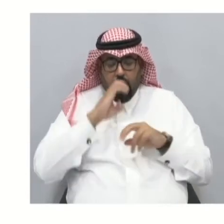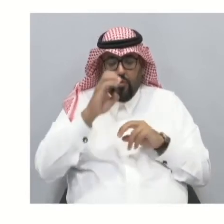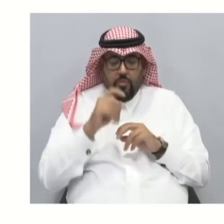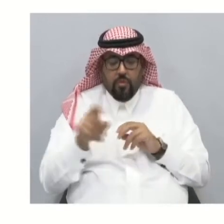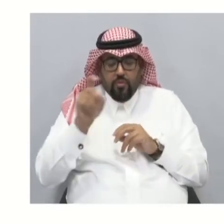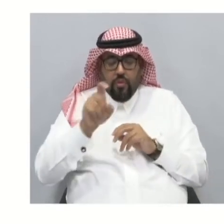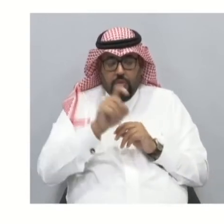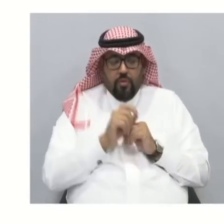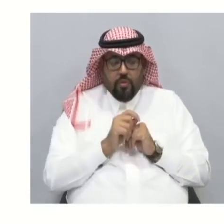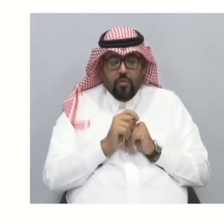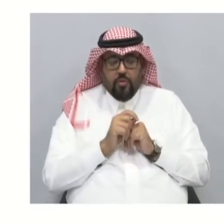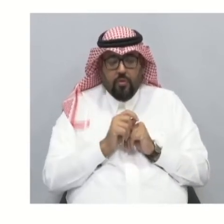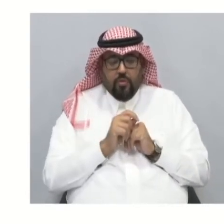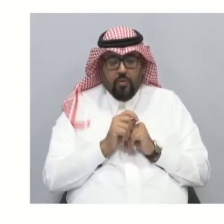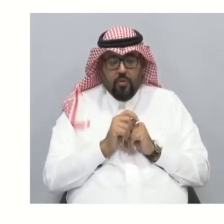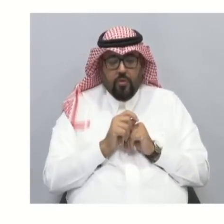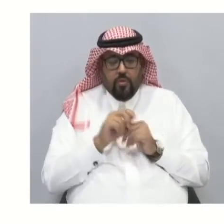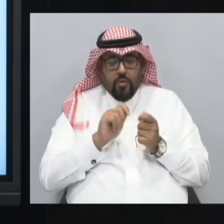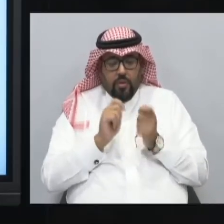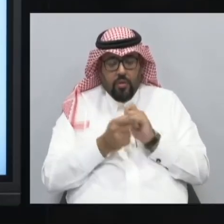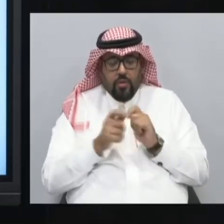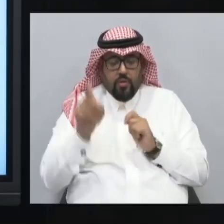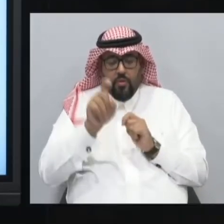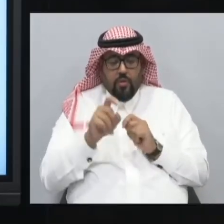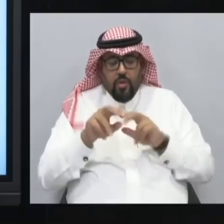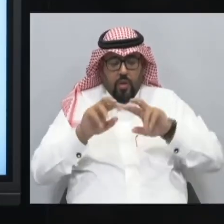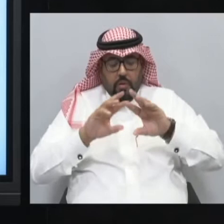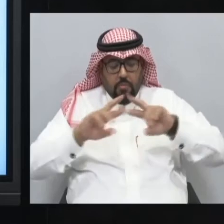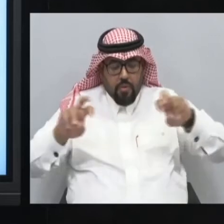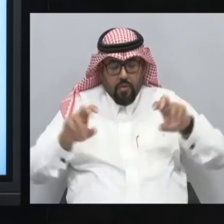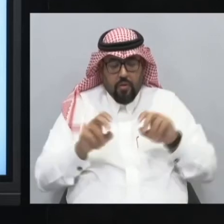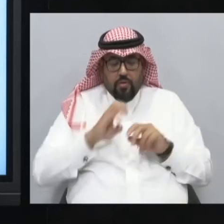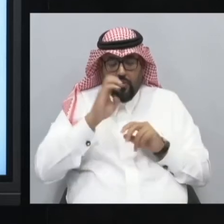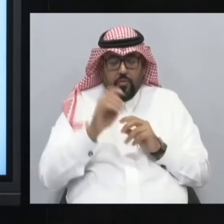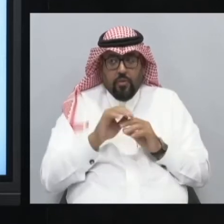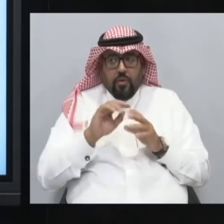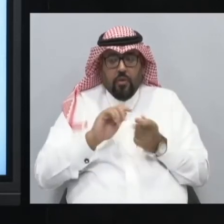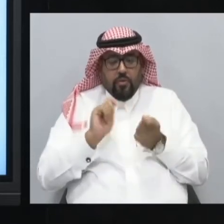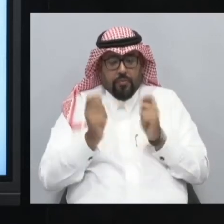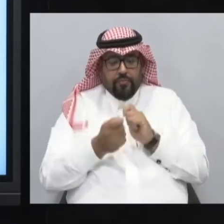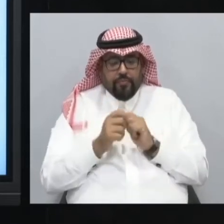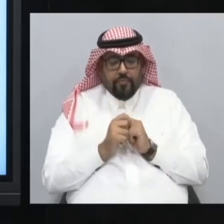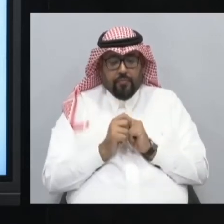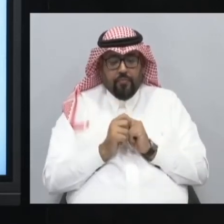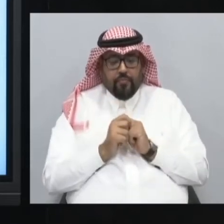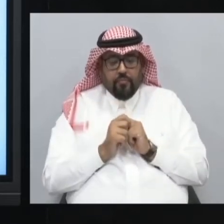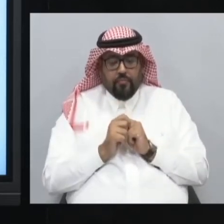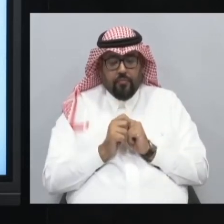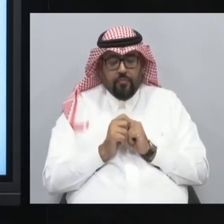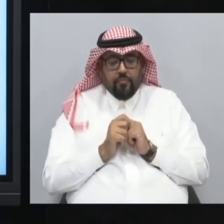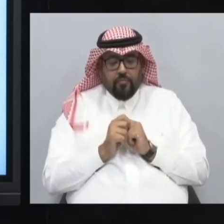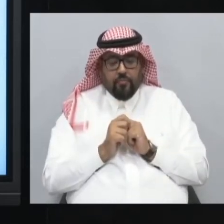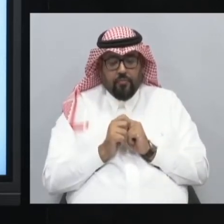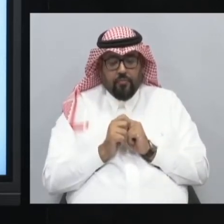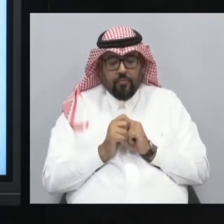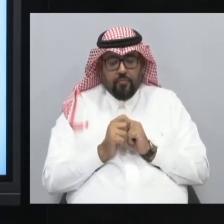للأسئلة المطروحة أو تعديل الأسئلة المطروحة، أنا أبحث عن أجوبة لهذه الأسئلة أو أعدل هذه الأسئلة. طبعا هل